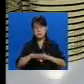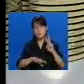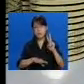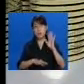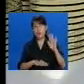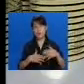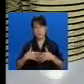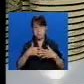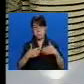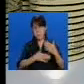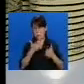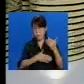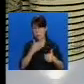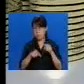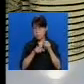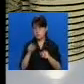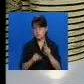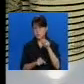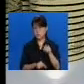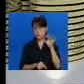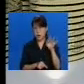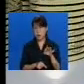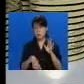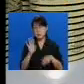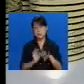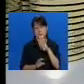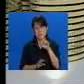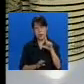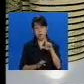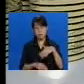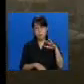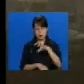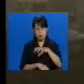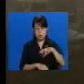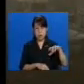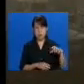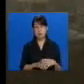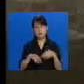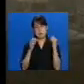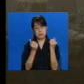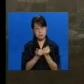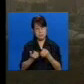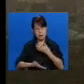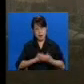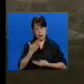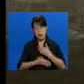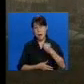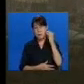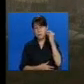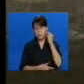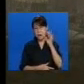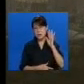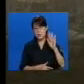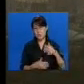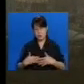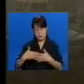ฐนั้นพุ่งขึ้นมาแล้วนะครับร้อยละ 2.9 แต่ระดับ 4,680,000 ยูนิตครับสมาคมในหน้าอสังหาริมทรัพย์ของทางด้านสหรั